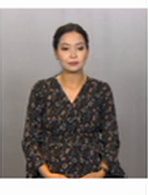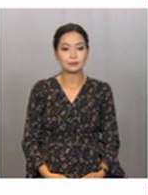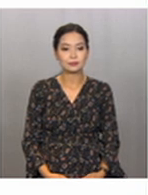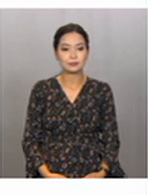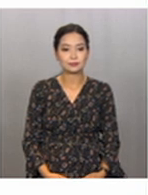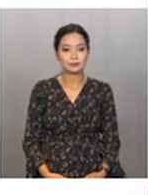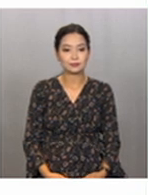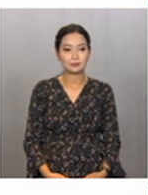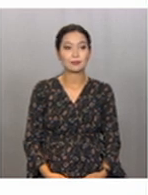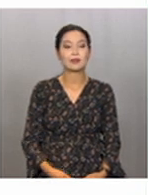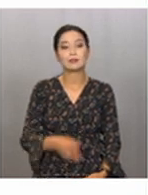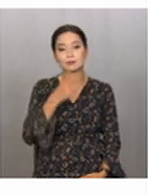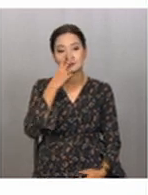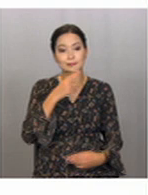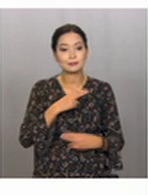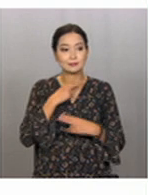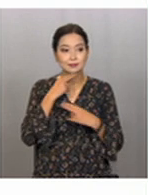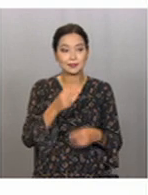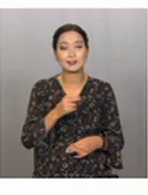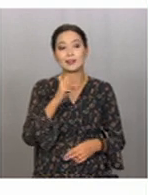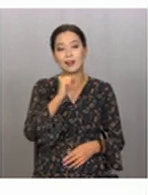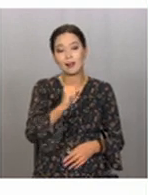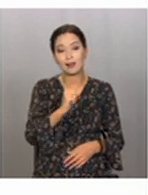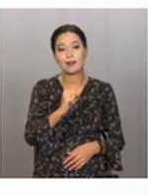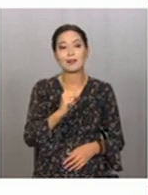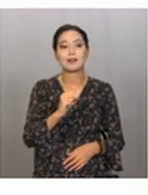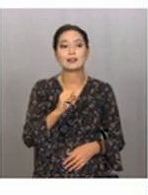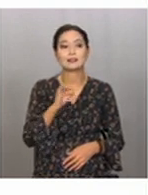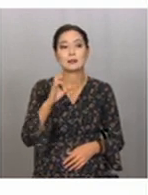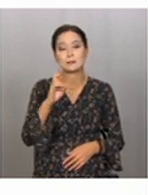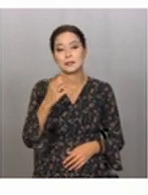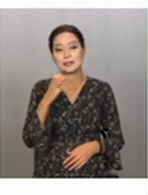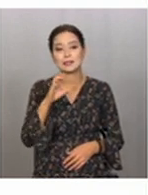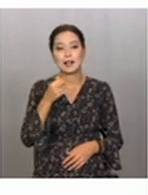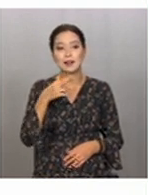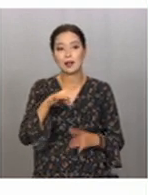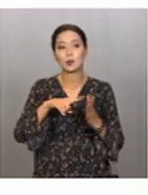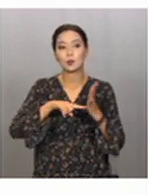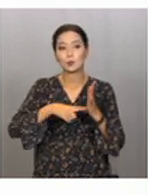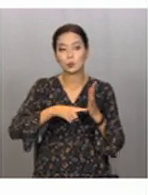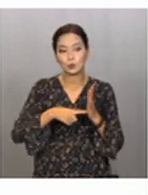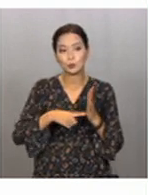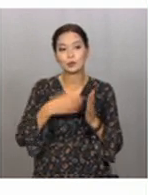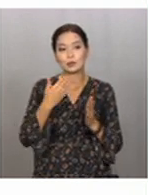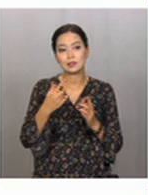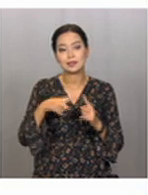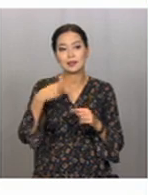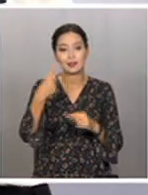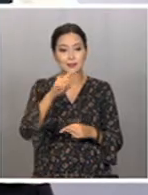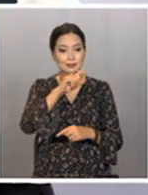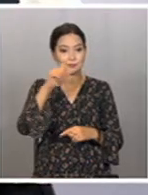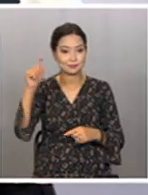Экранмен тексеріңіздер. Яғни А векторы мен Б векторының скаляр көбейтіндісі келесі теңдікті